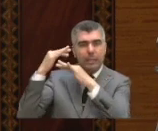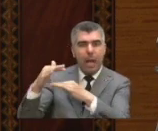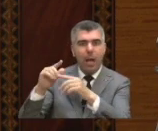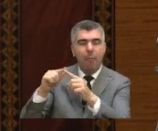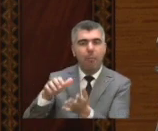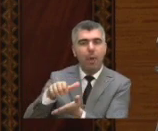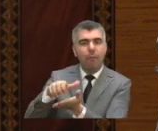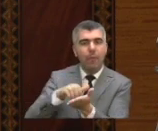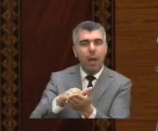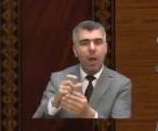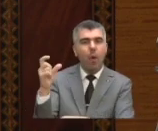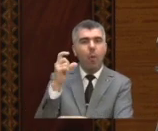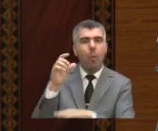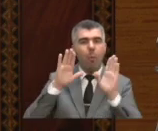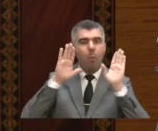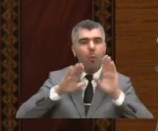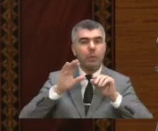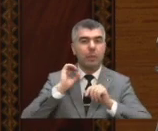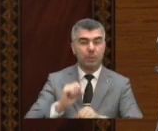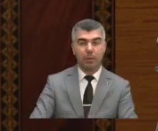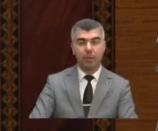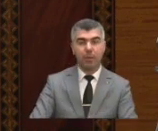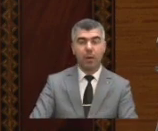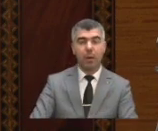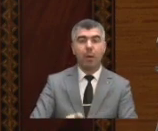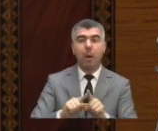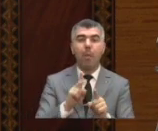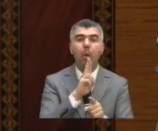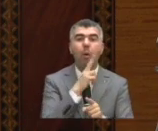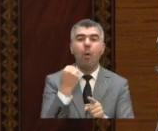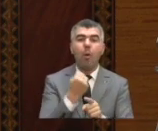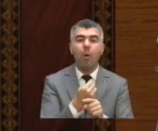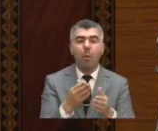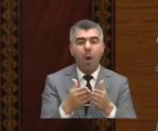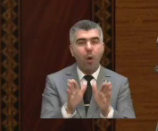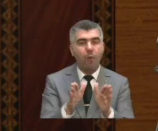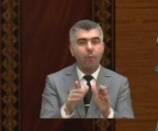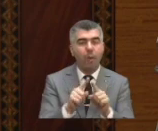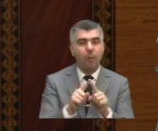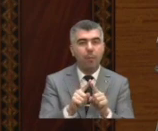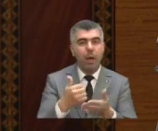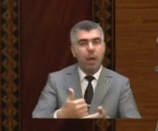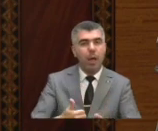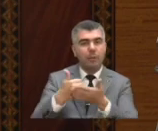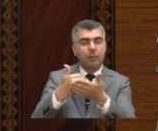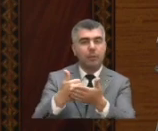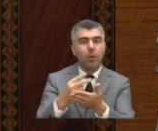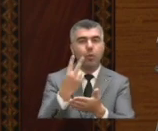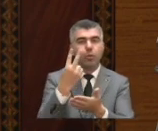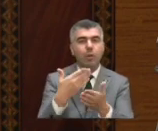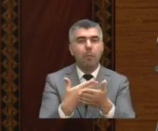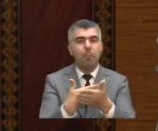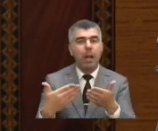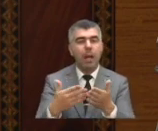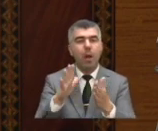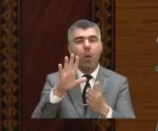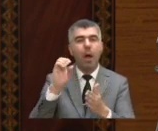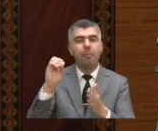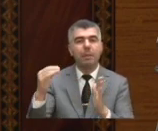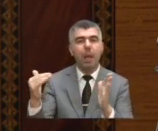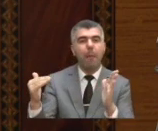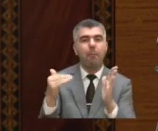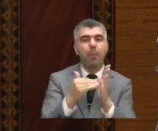والاوقاف قررت الحكومه فتح اعتمادات بقيمه جوج المليار و 500 مليون درهم من